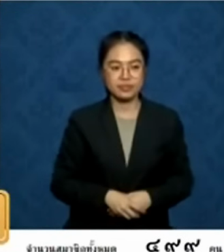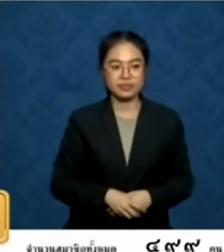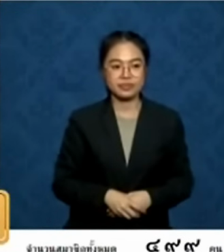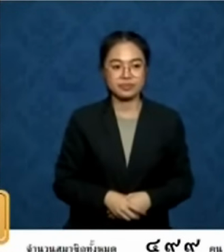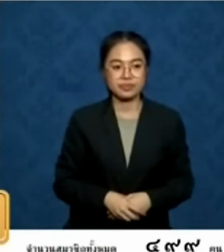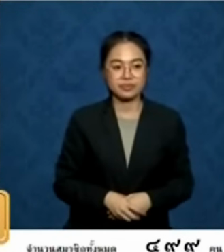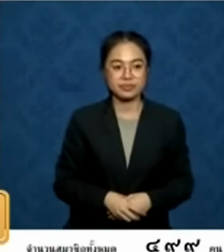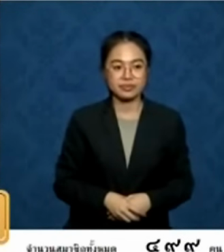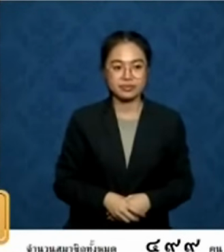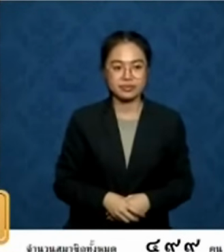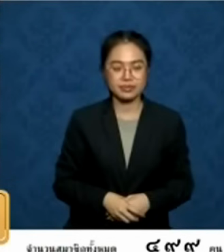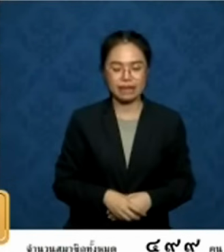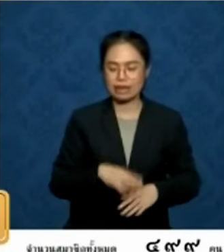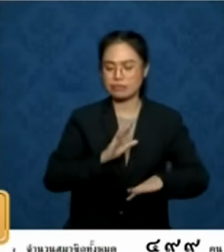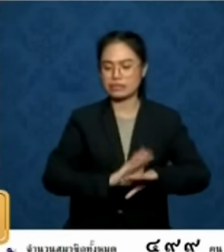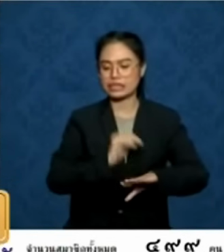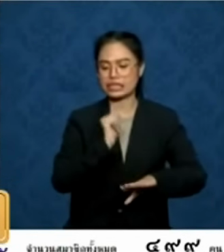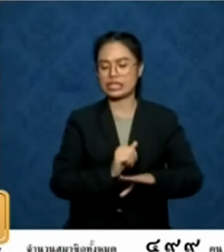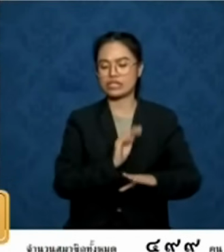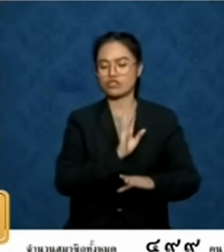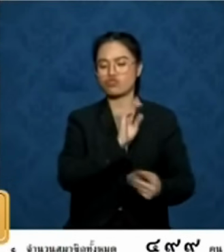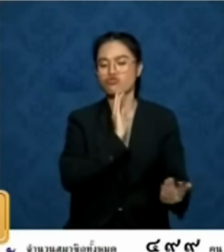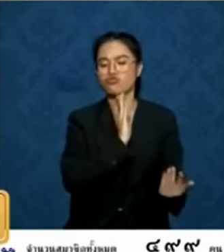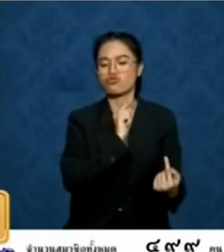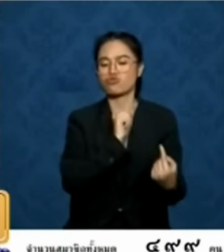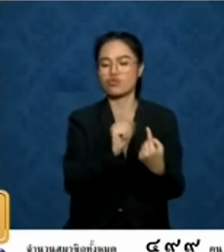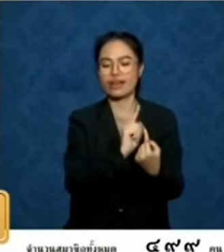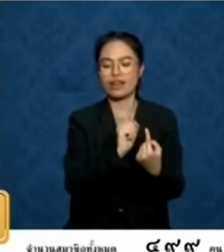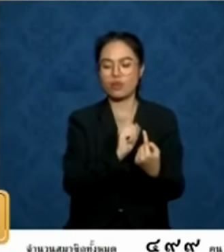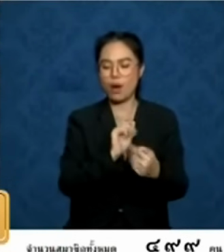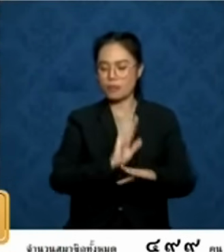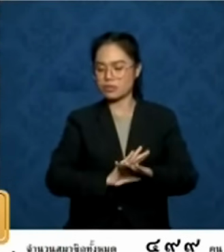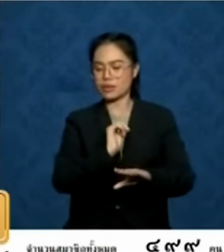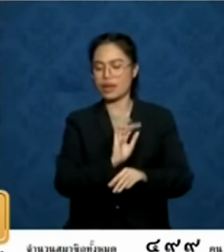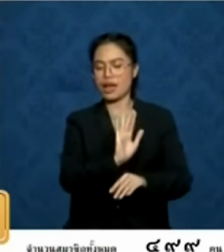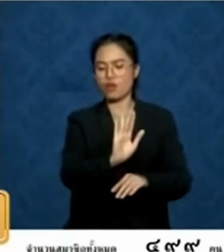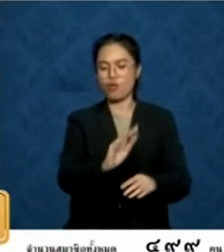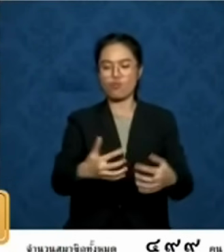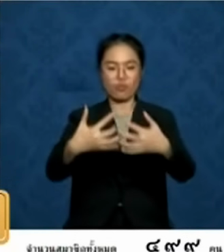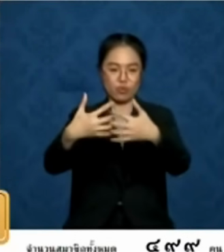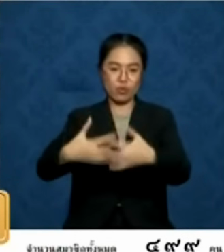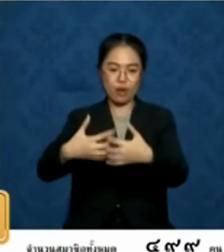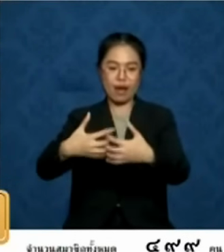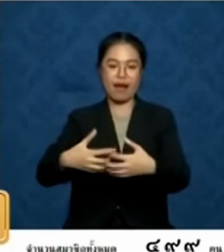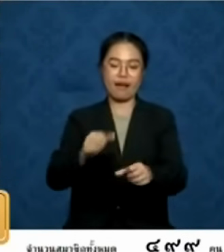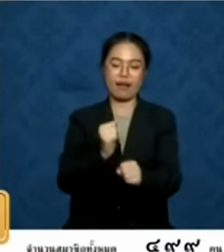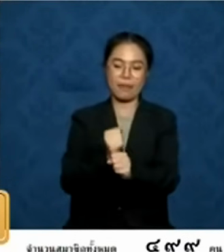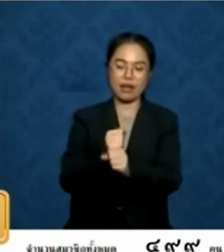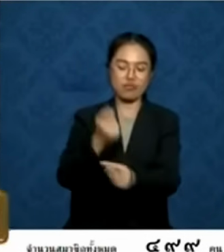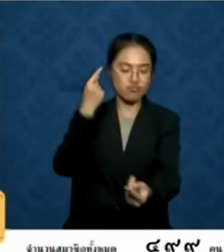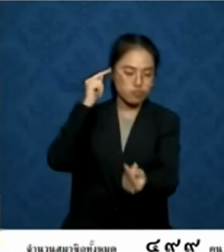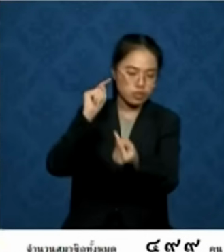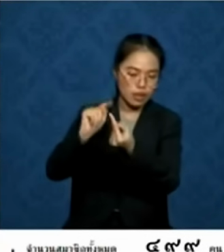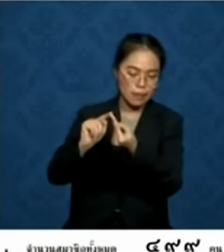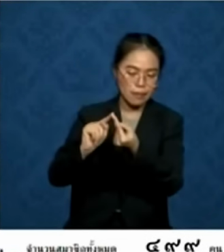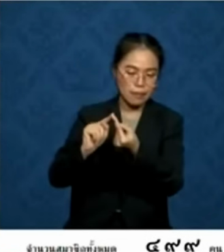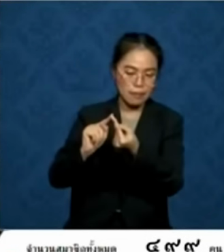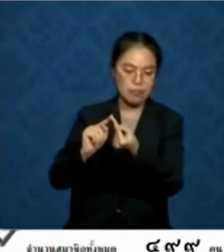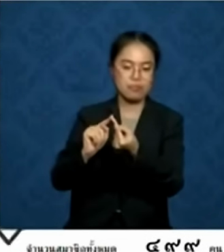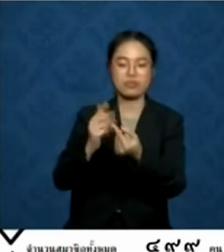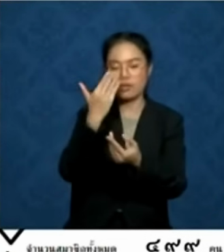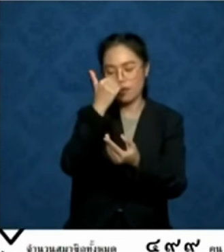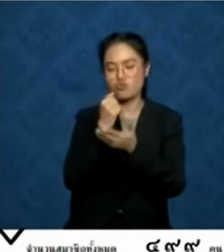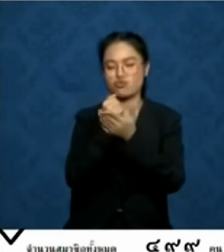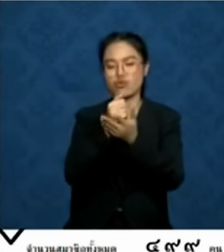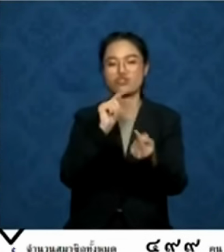พัฒนาทักษะฝีมือแรงงานเพื่อรองรับอุตสาหกรรมเป้าหมายและวางรากฐานเศรษฐกิจใน